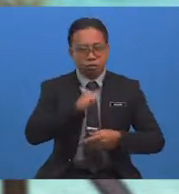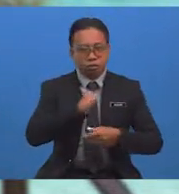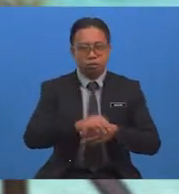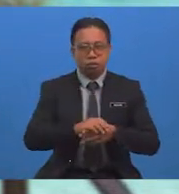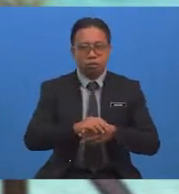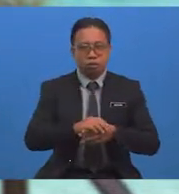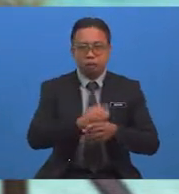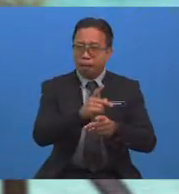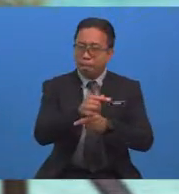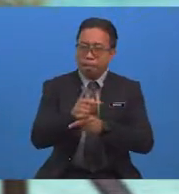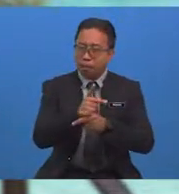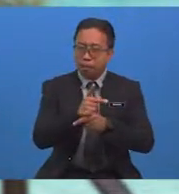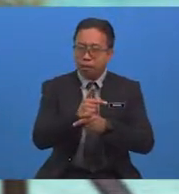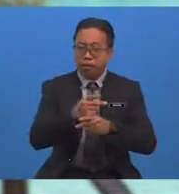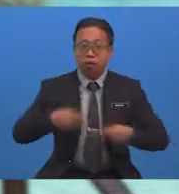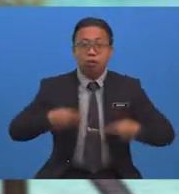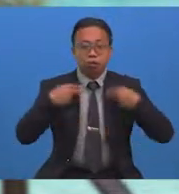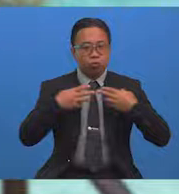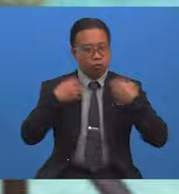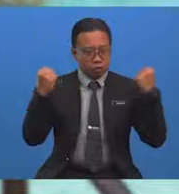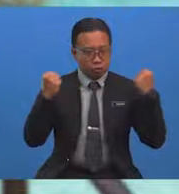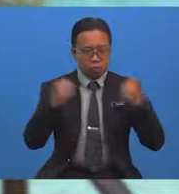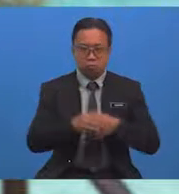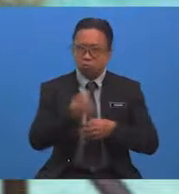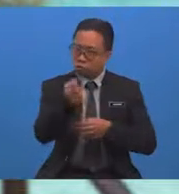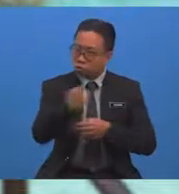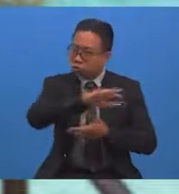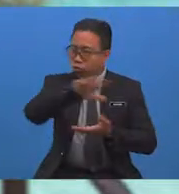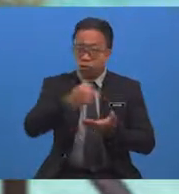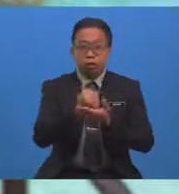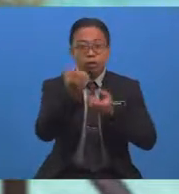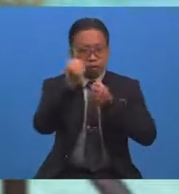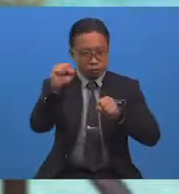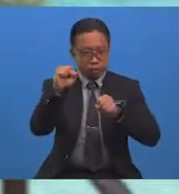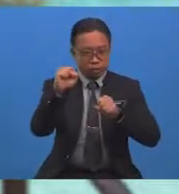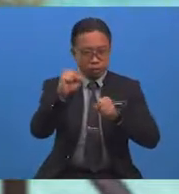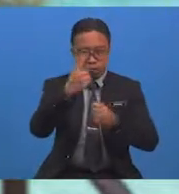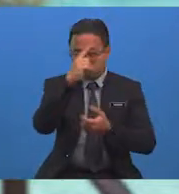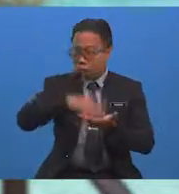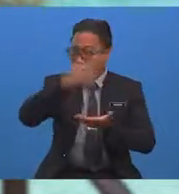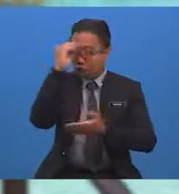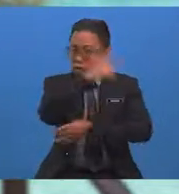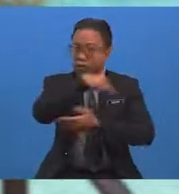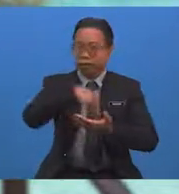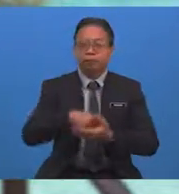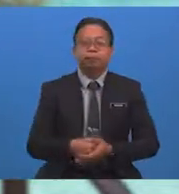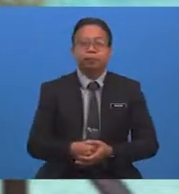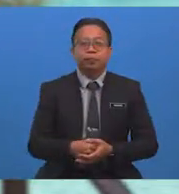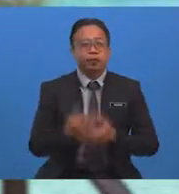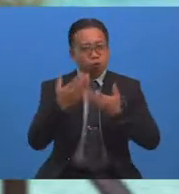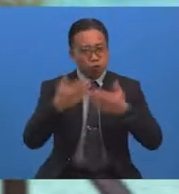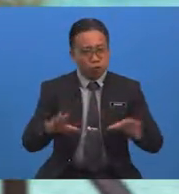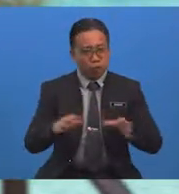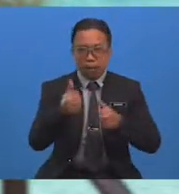sehat pada kamuri murid sudah bersedia untuk pembelajaran pada hari ini Oh sudah